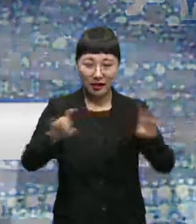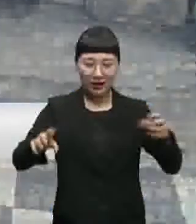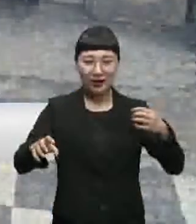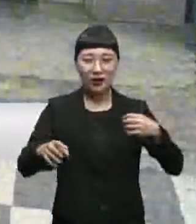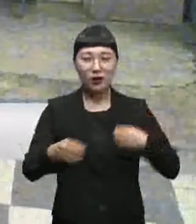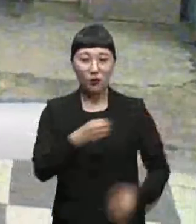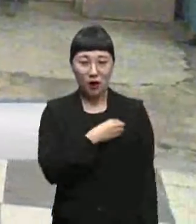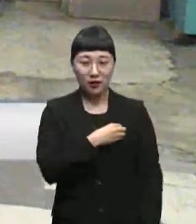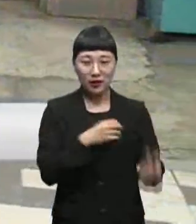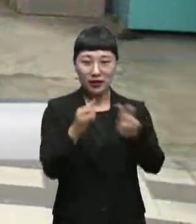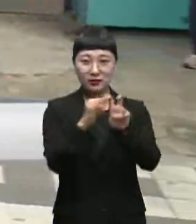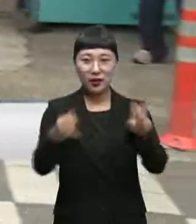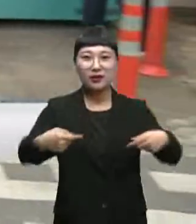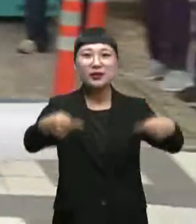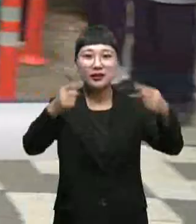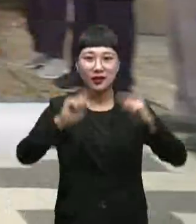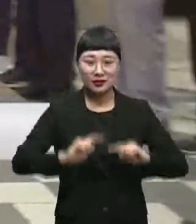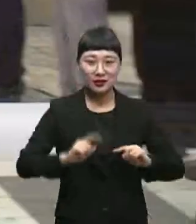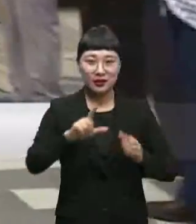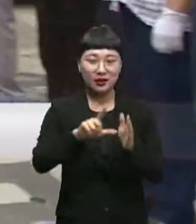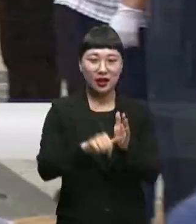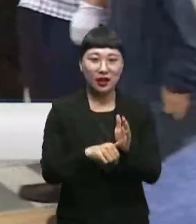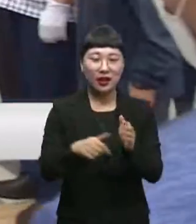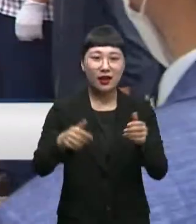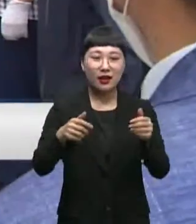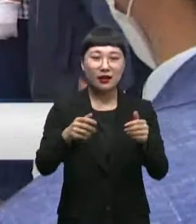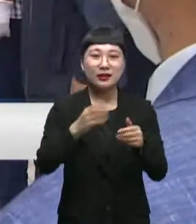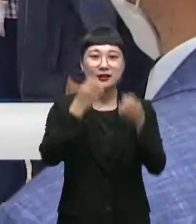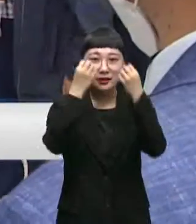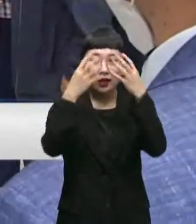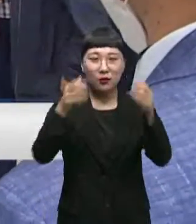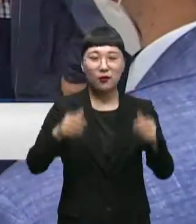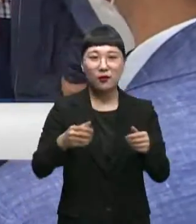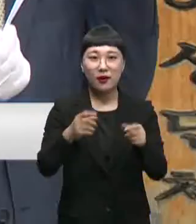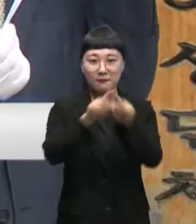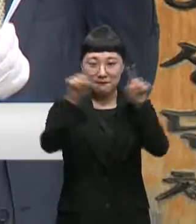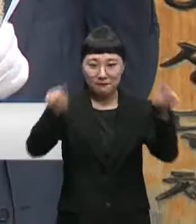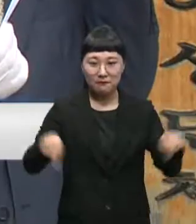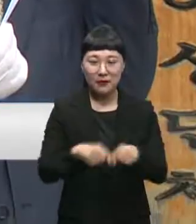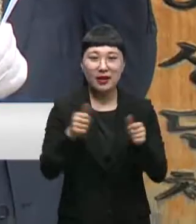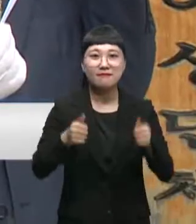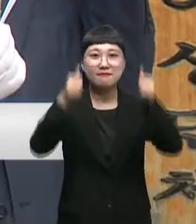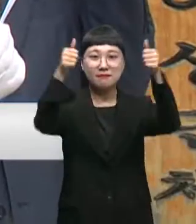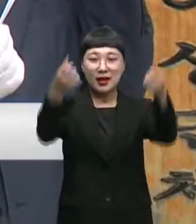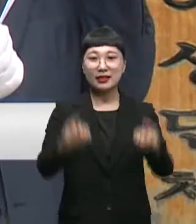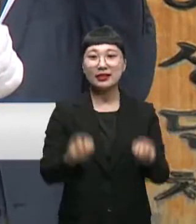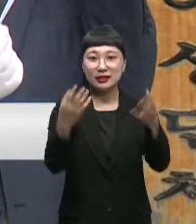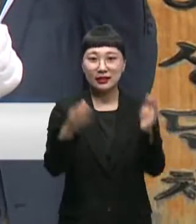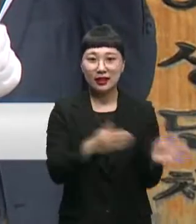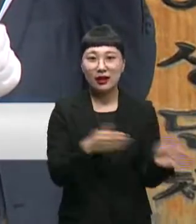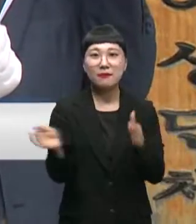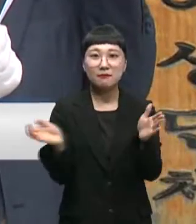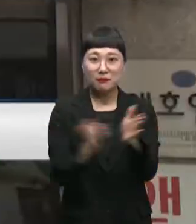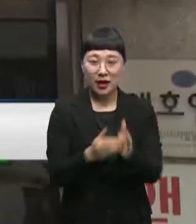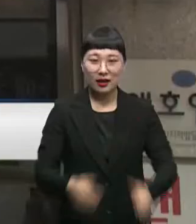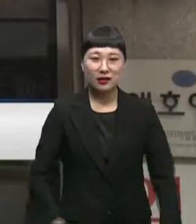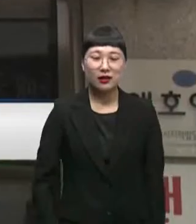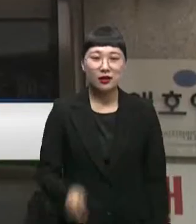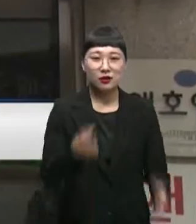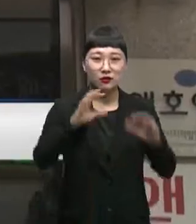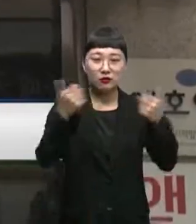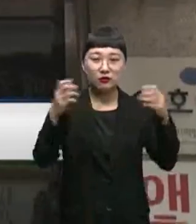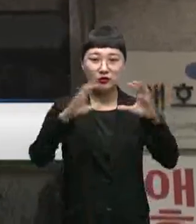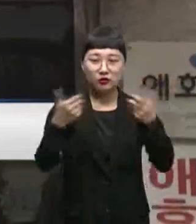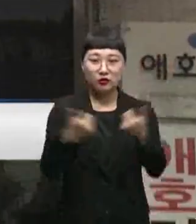가운데 현판식을 개최했습니다. 인천시 행정동호회는 지난 3월 지방행정동호회법이 국회를